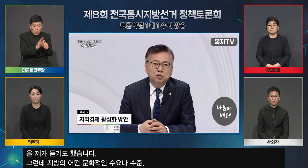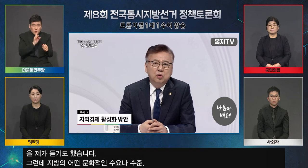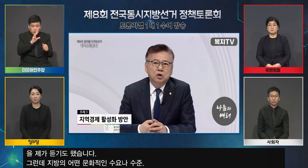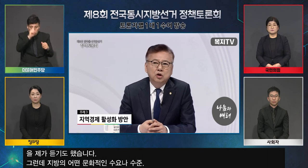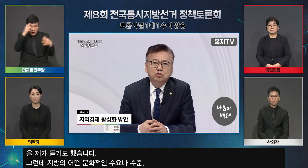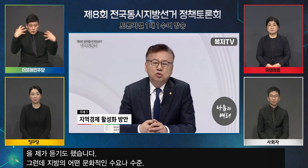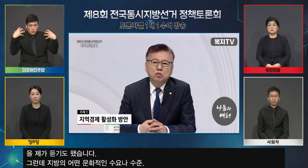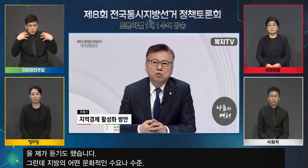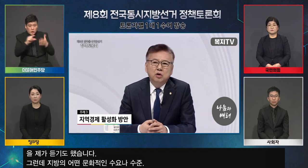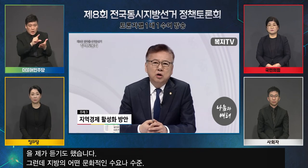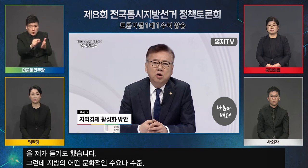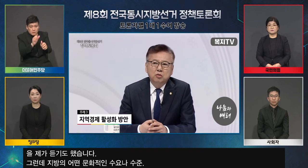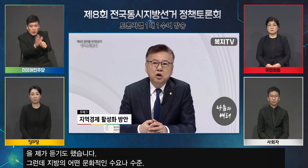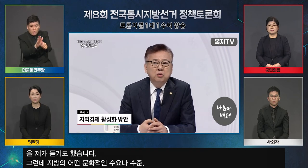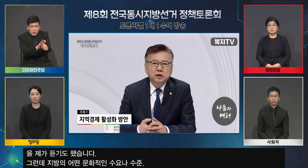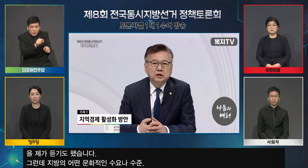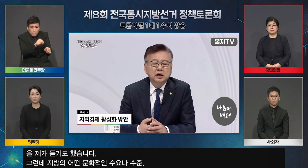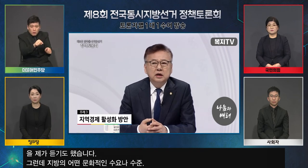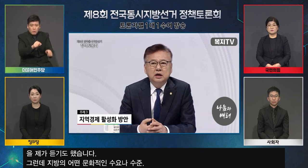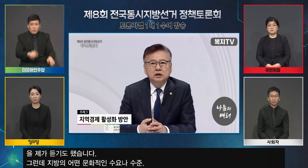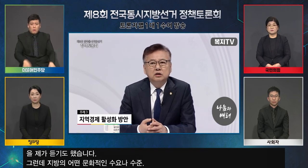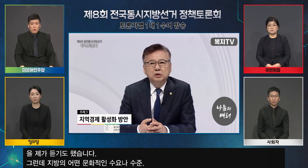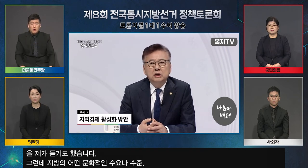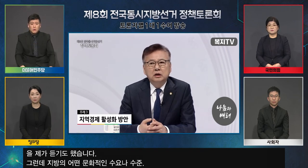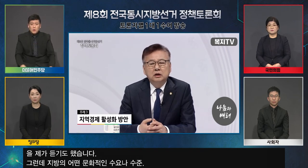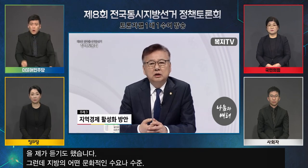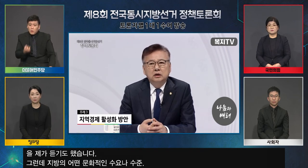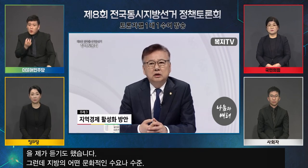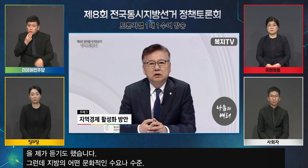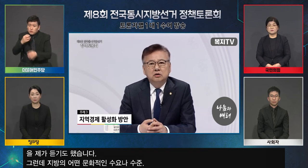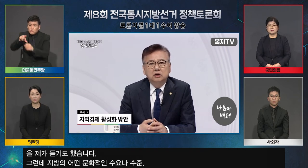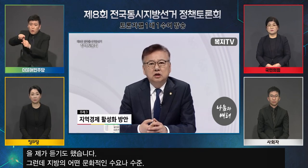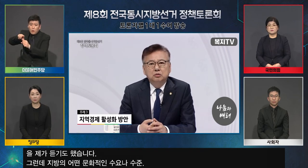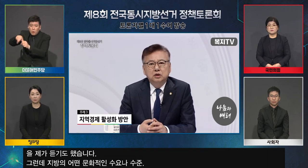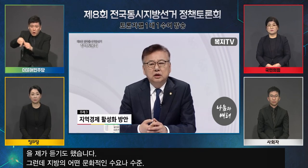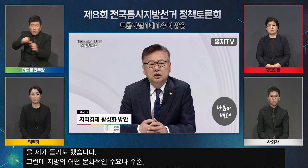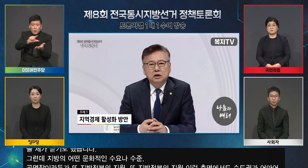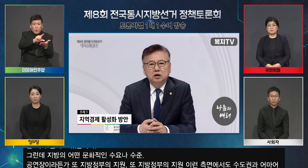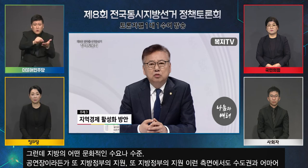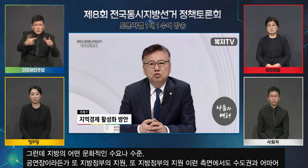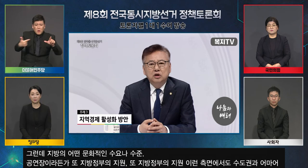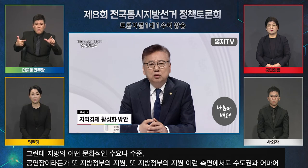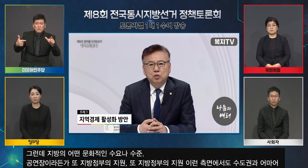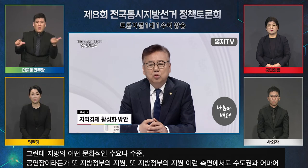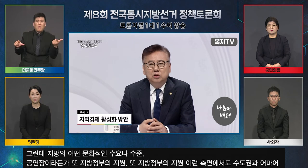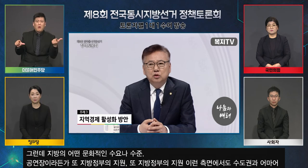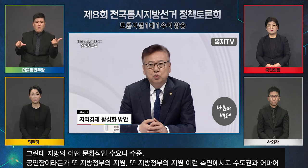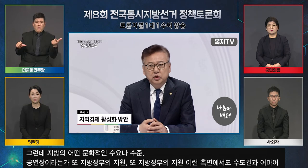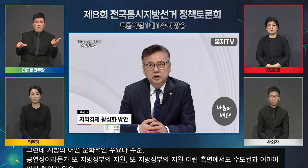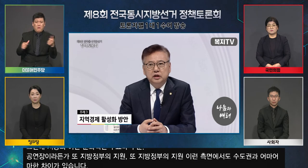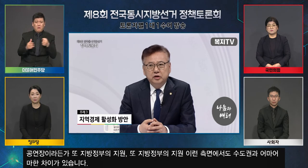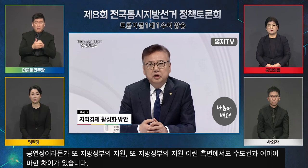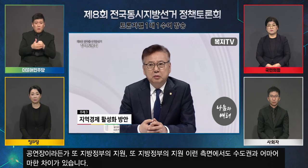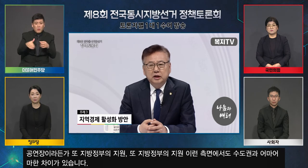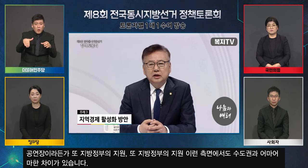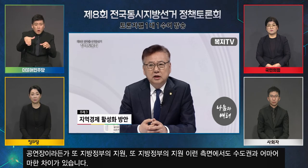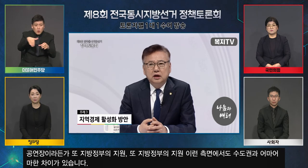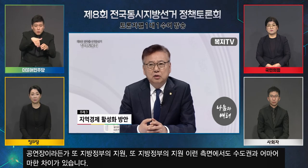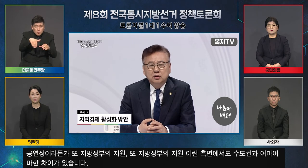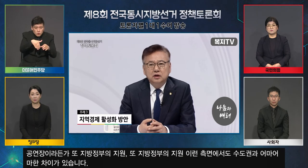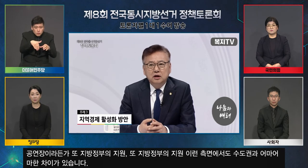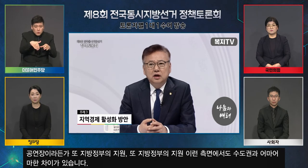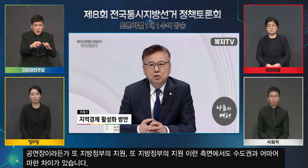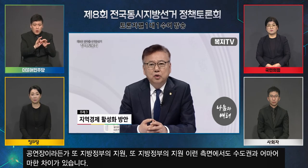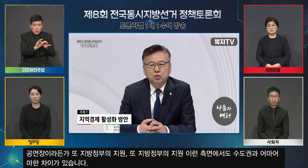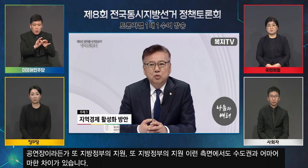측면에서도 수도권과 어마어마한 차이가 있습니다. 그렇기 때문에 문화도 통일이 되어야만